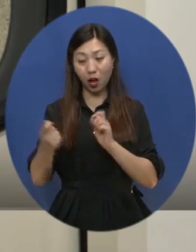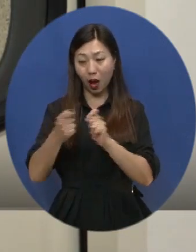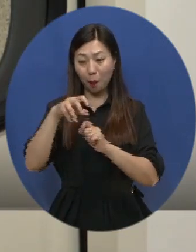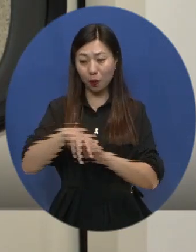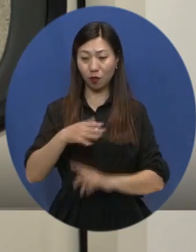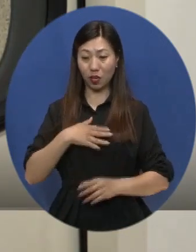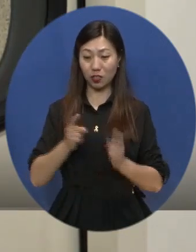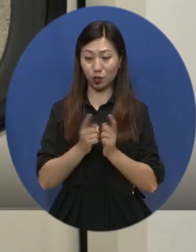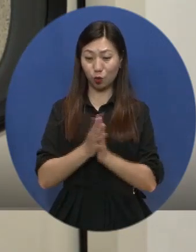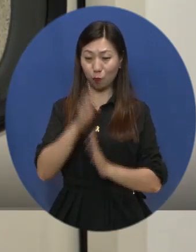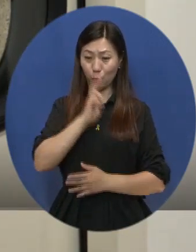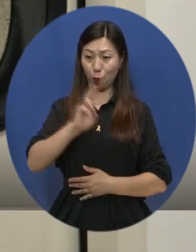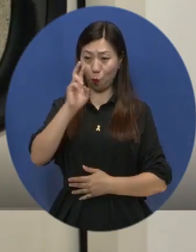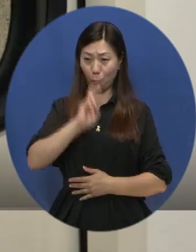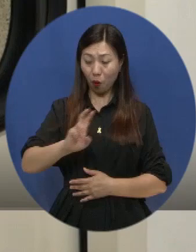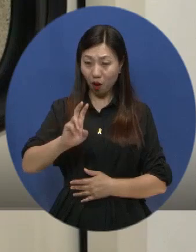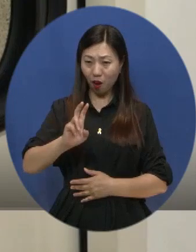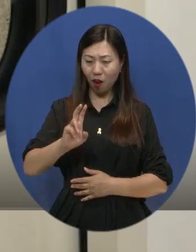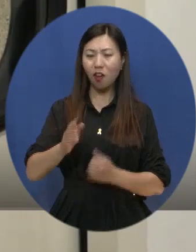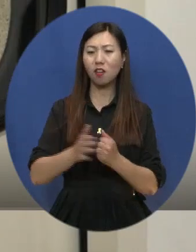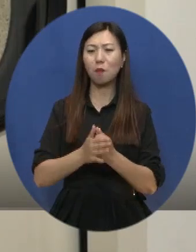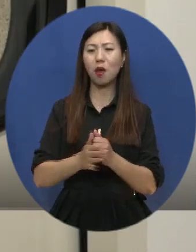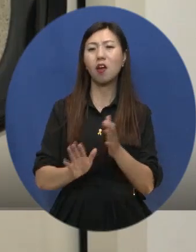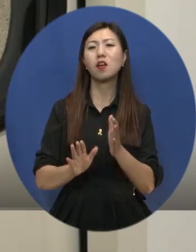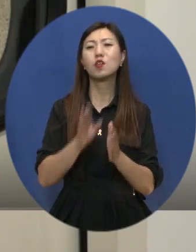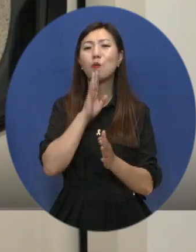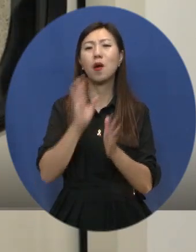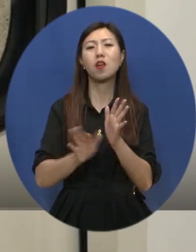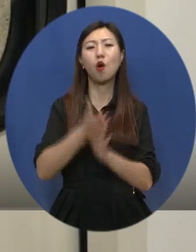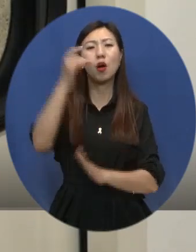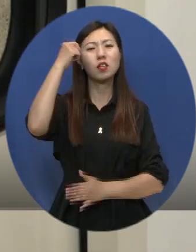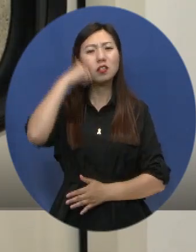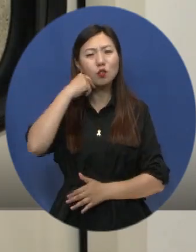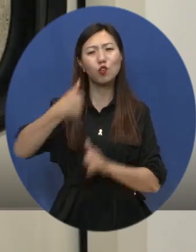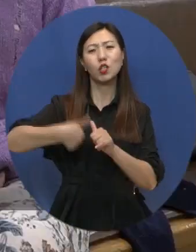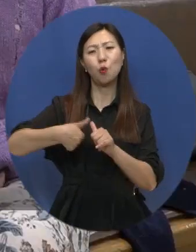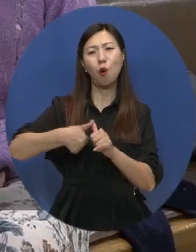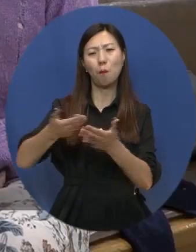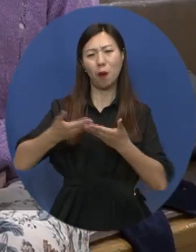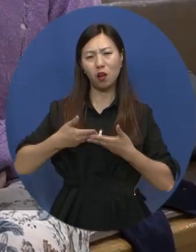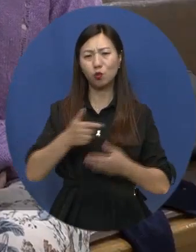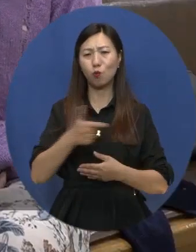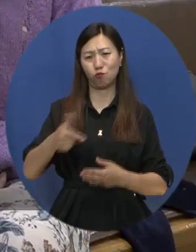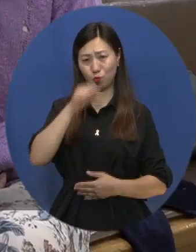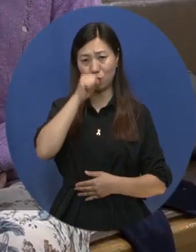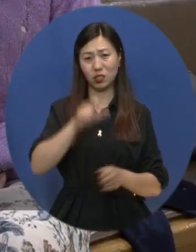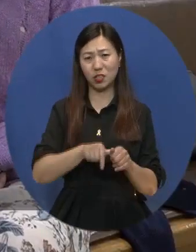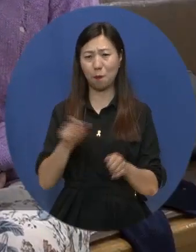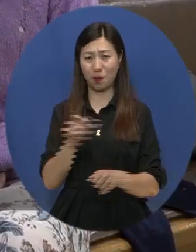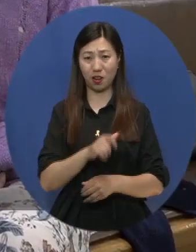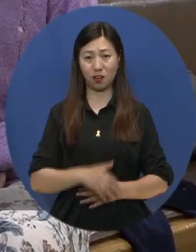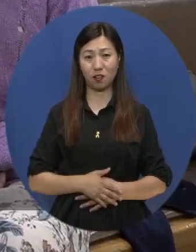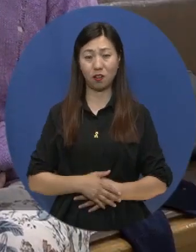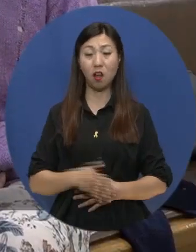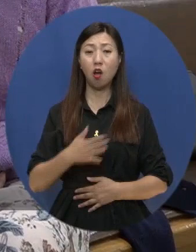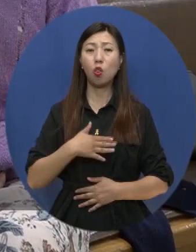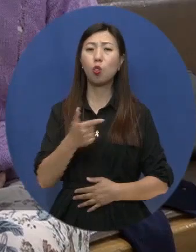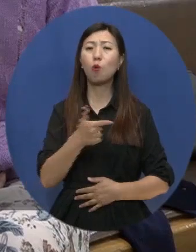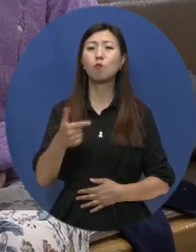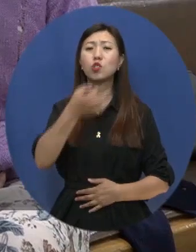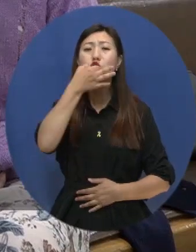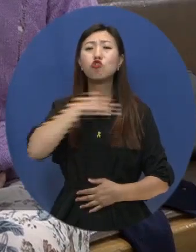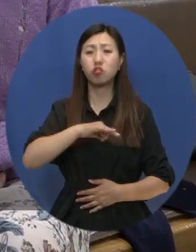영광이고 코멘트도 듣고 좀 시간이 너무 빨리 갔어요. 굉장히 유익한 시간이었던 것 같고